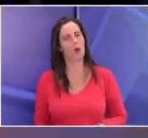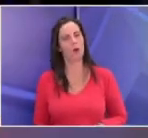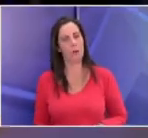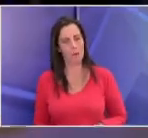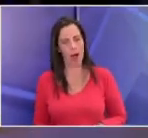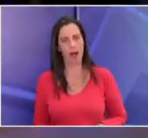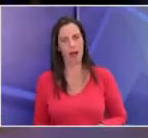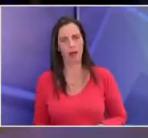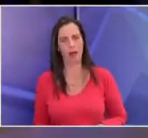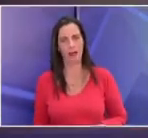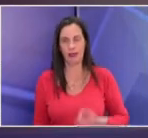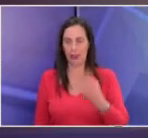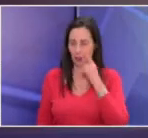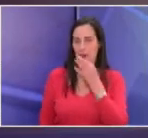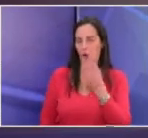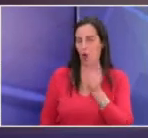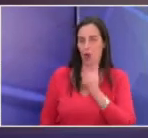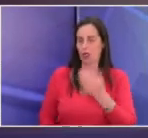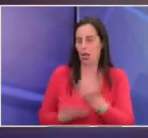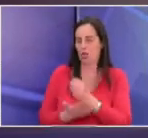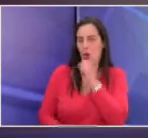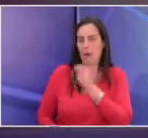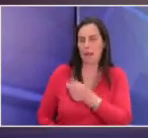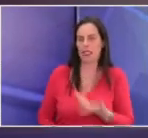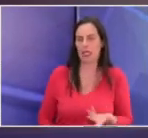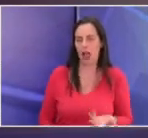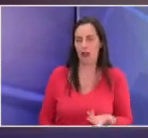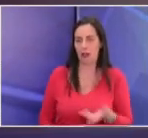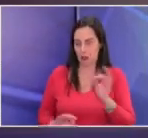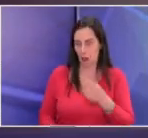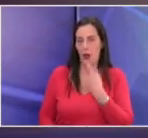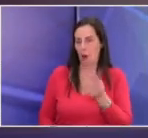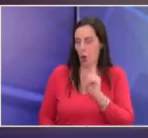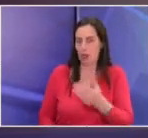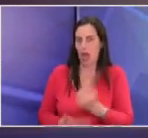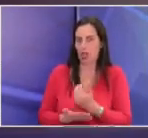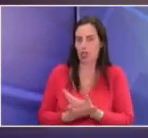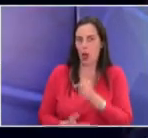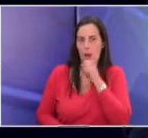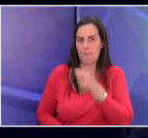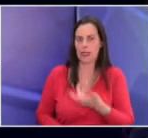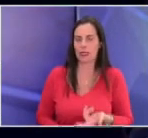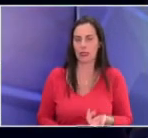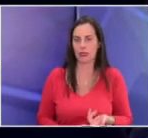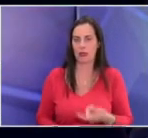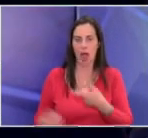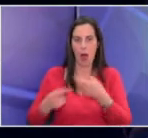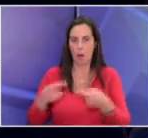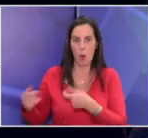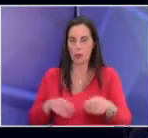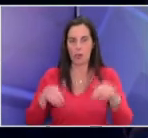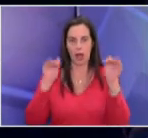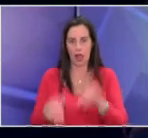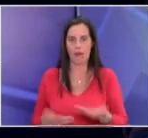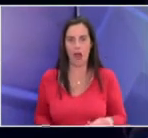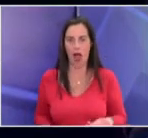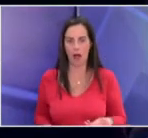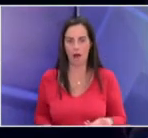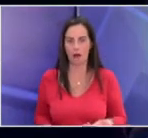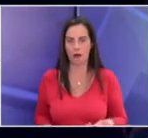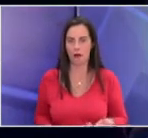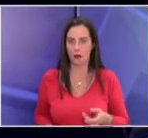ביטוח לאומי על הסחירות. דרך אגב, אומרים, ביטוח לאומי זה ההשקעה שאף פעם לא מחזירה. תראה, אנחנו, אתה יודע מה אני